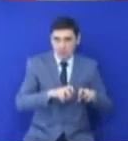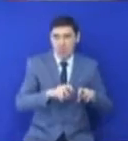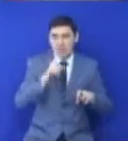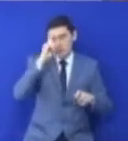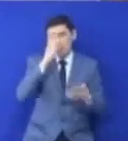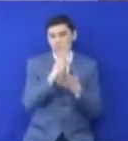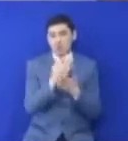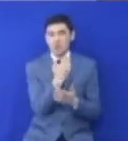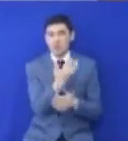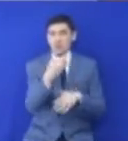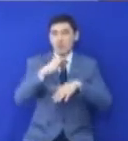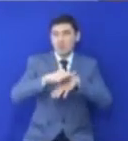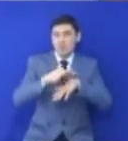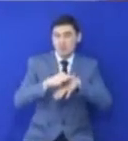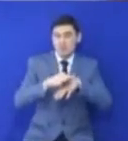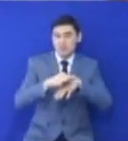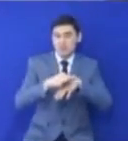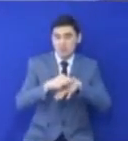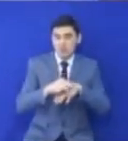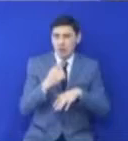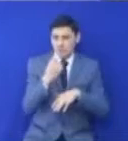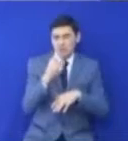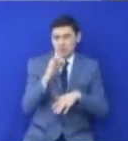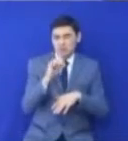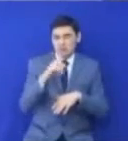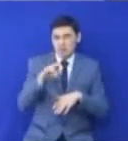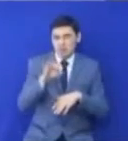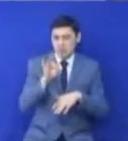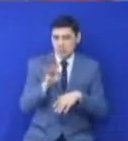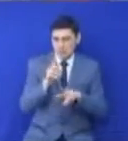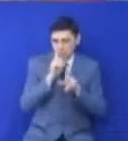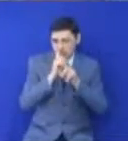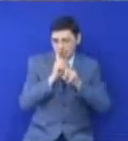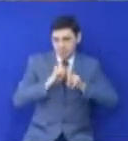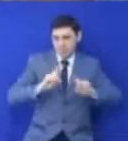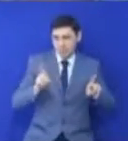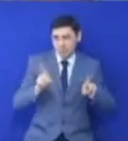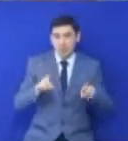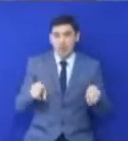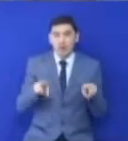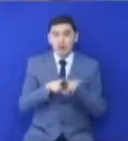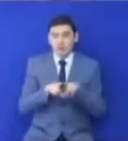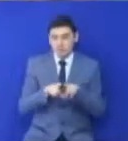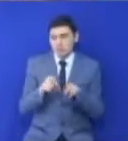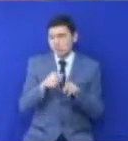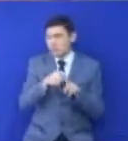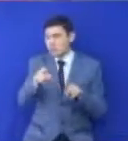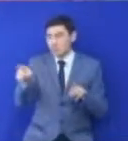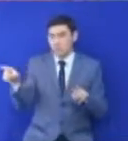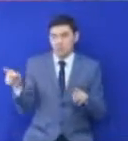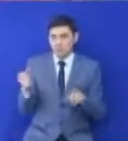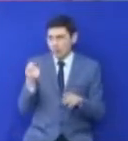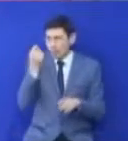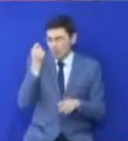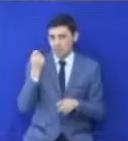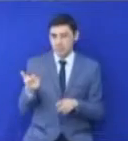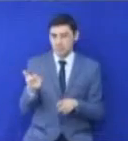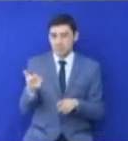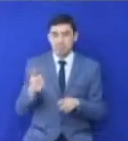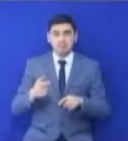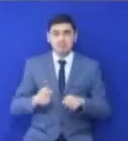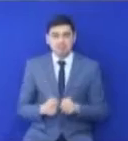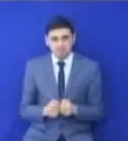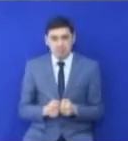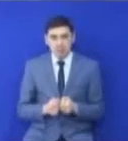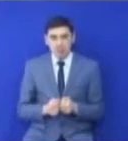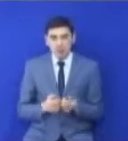аутоиммундық ауру синсинамид синдромы деген диагноз қойылады. Әлемде 200-ге тарта адам осы дертке шалдыққан. Күн санап жағдайы нашарлап бара жатқан